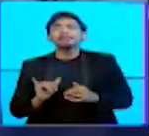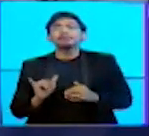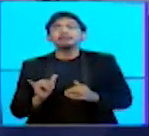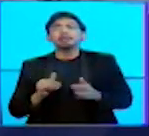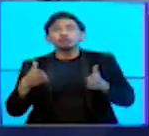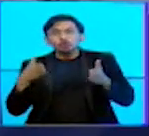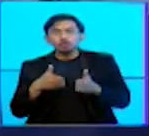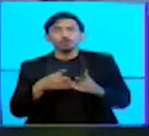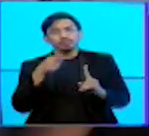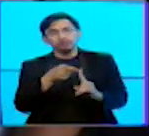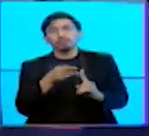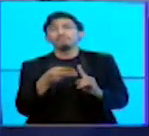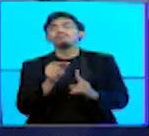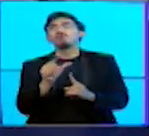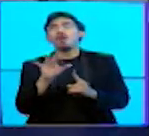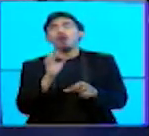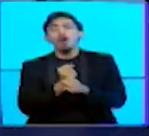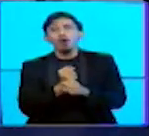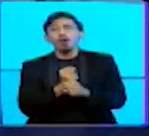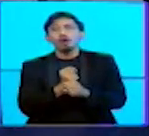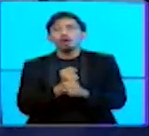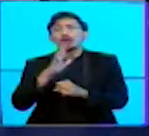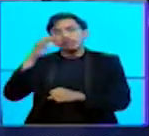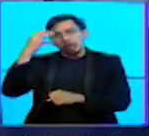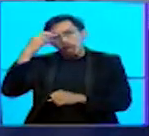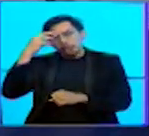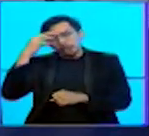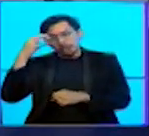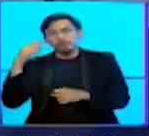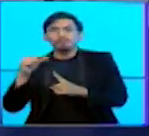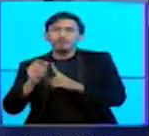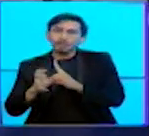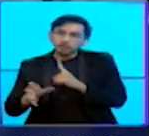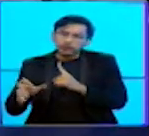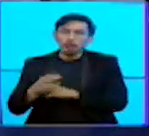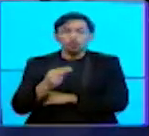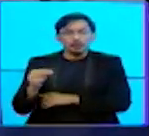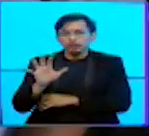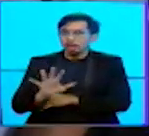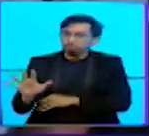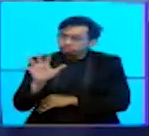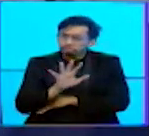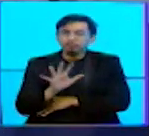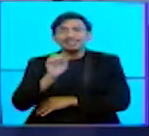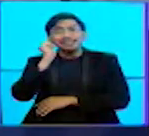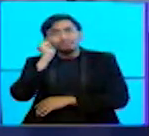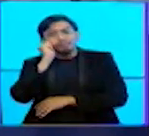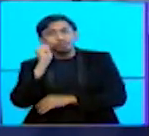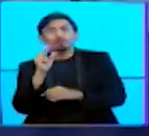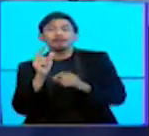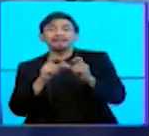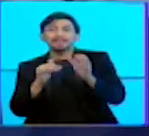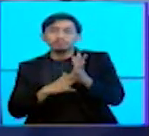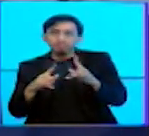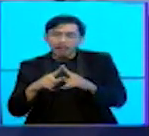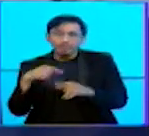ke seluruh pihak dinas, baik kabupaten, provinsi, ataupun se-Indonesia, khususnya ke Ibu Risma Hari ini, ya. Mohon maaf.